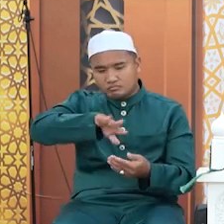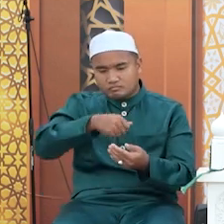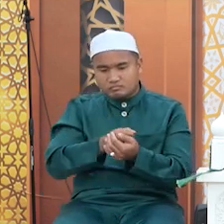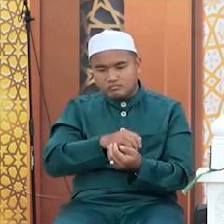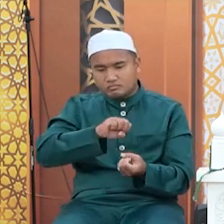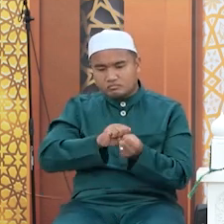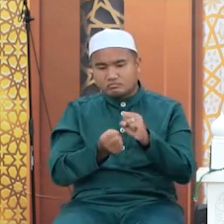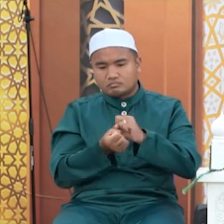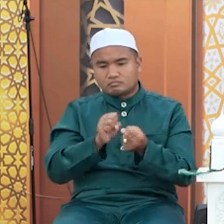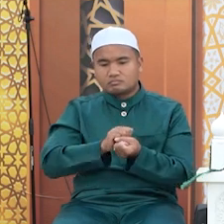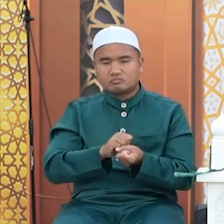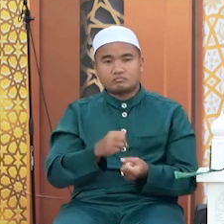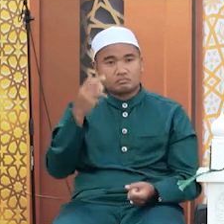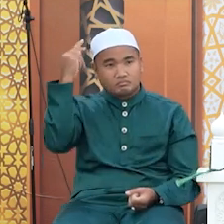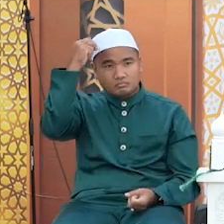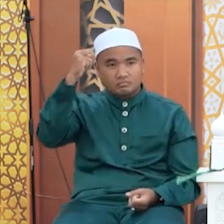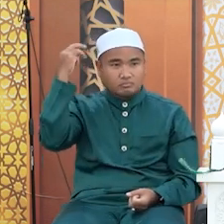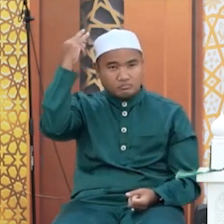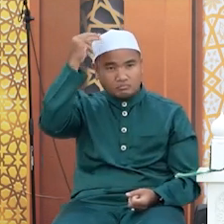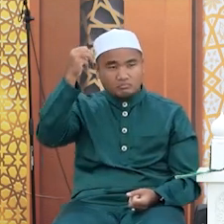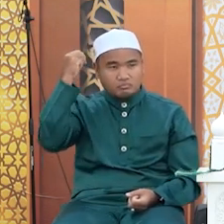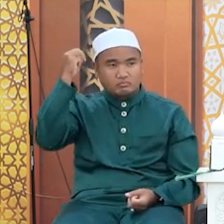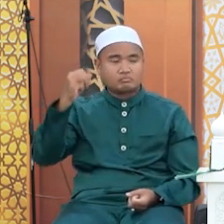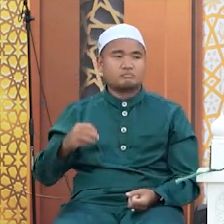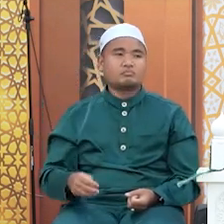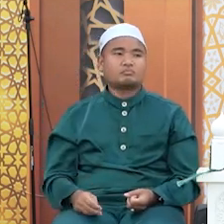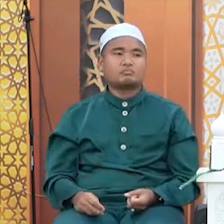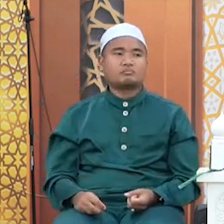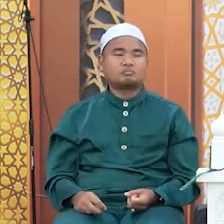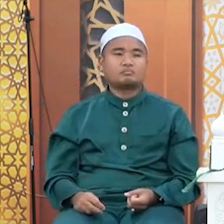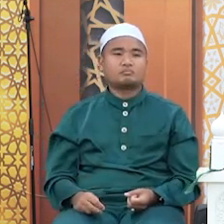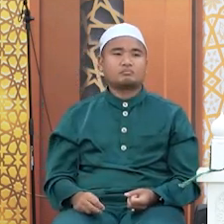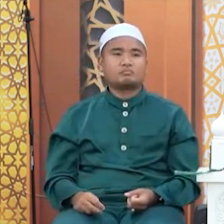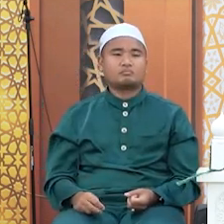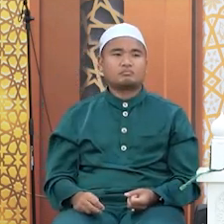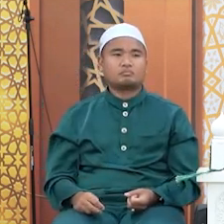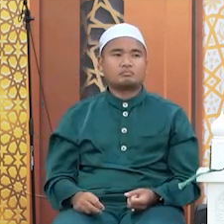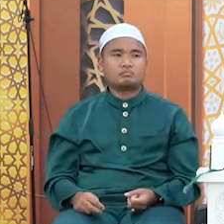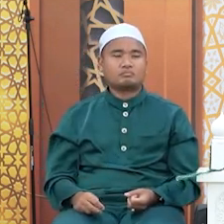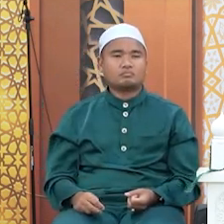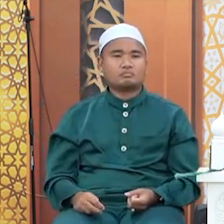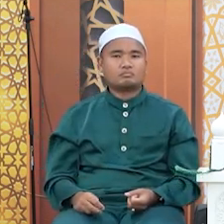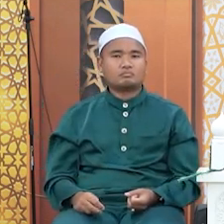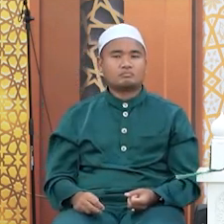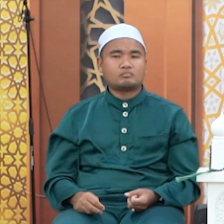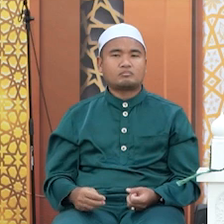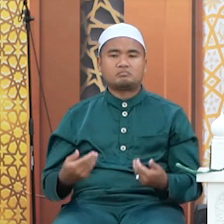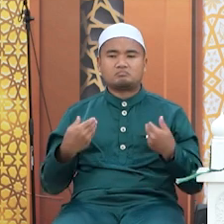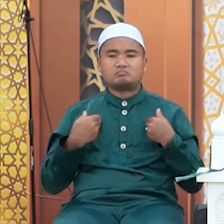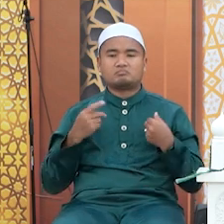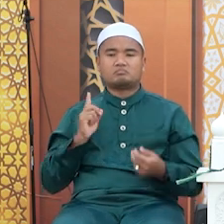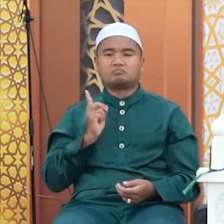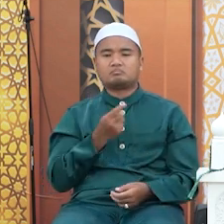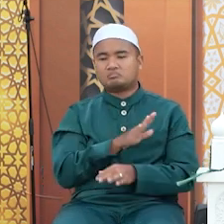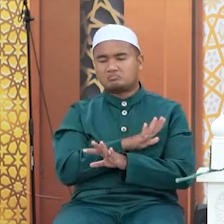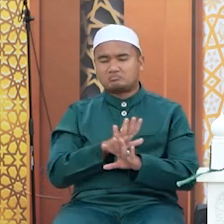bin Rabah Al-Habashi semua. Semua sahabat-sahabat Nabi ni, kadang-kadang yang kita tak pernah dengar nama, hubungannya